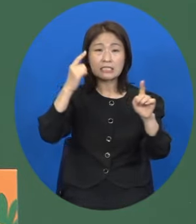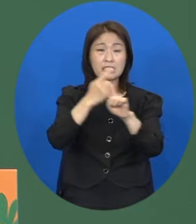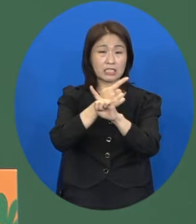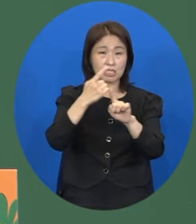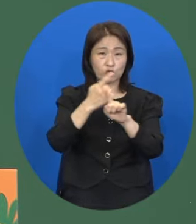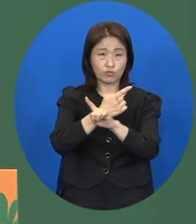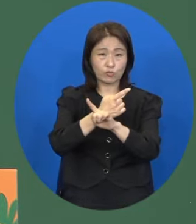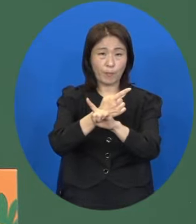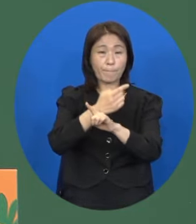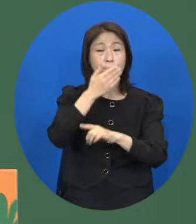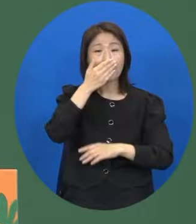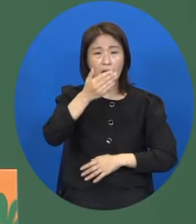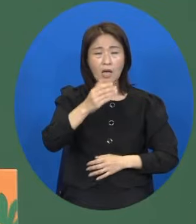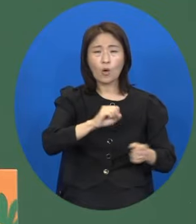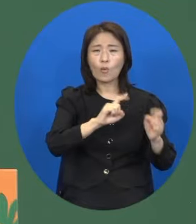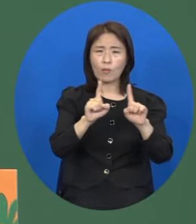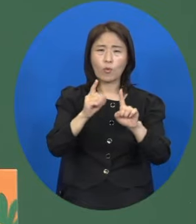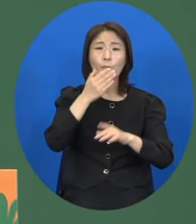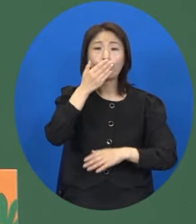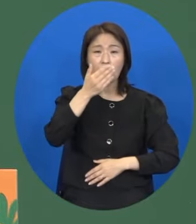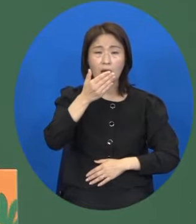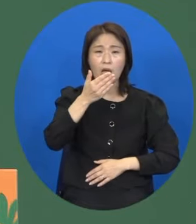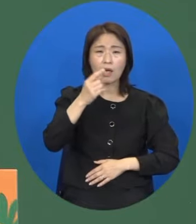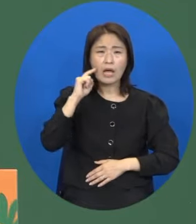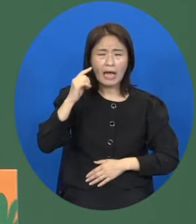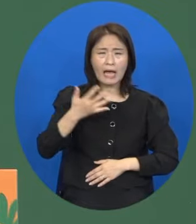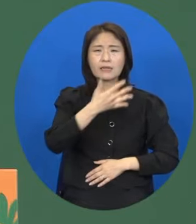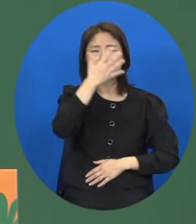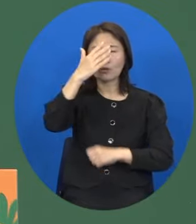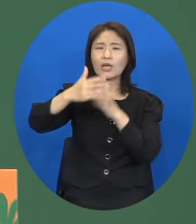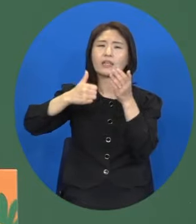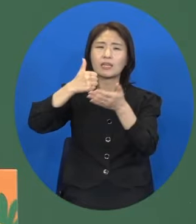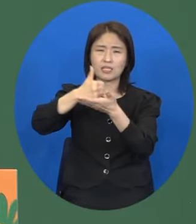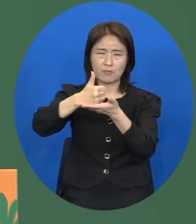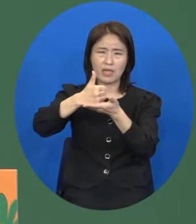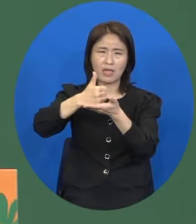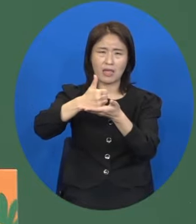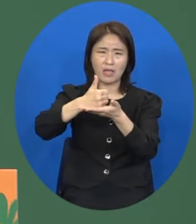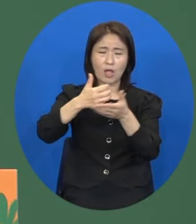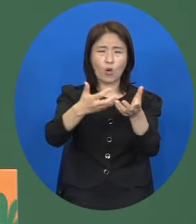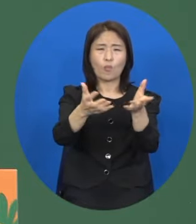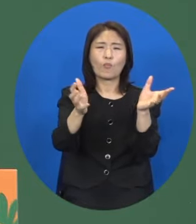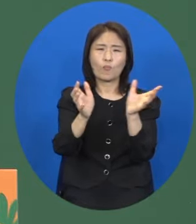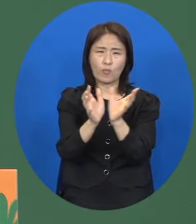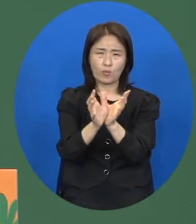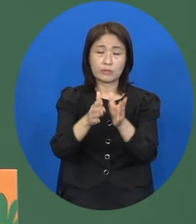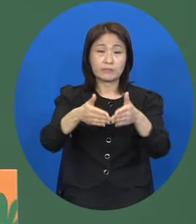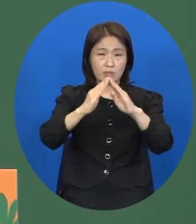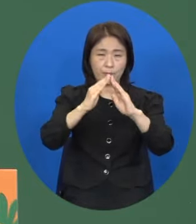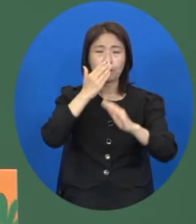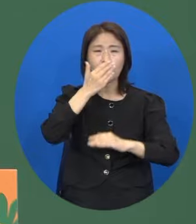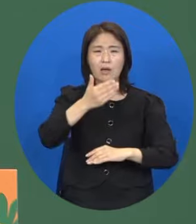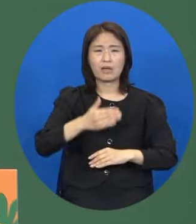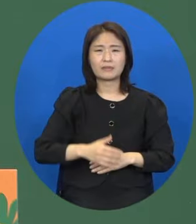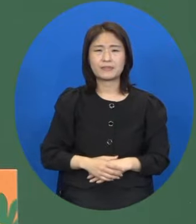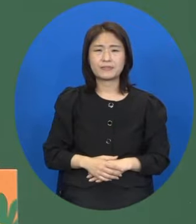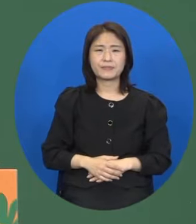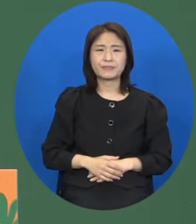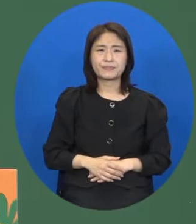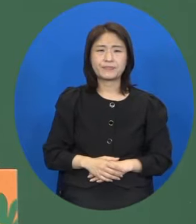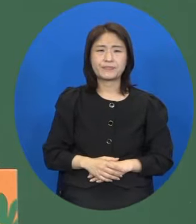일어나면서 아름다운 공동체를 만들 수 있게 된다는 말씀입니다.